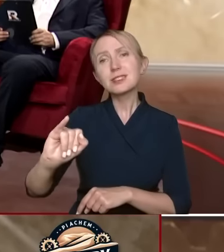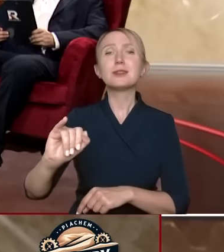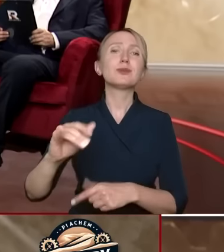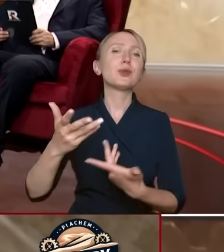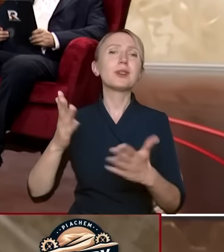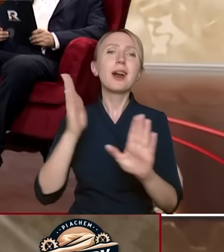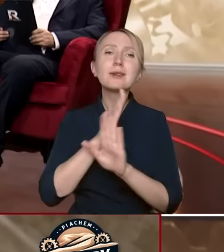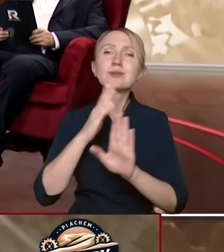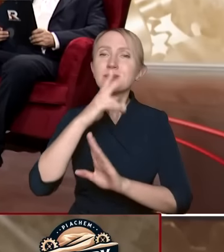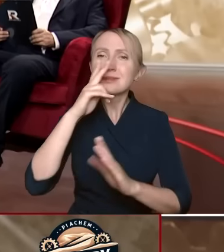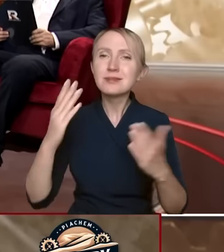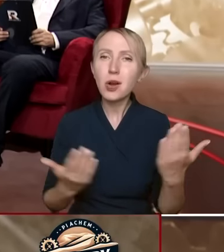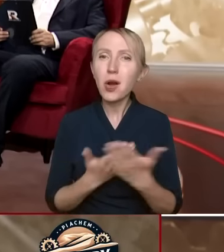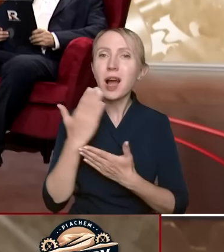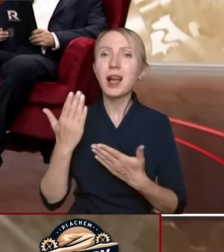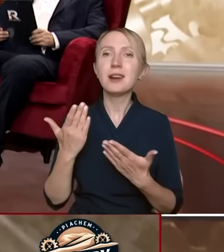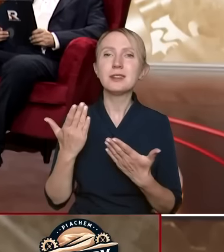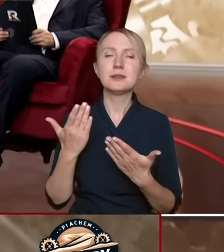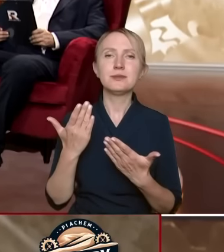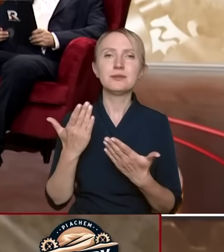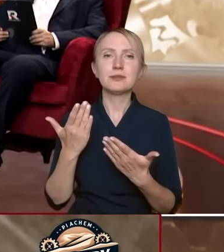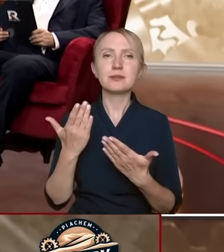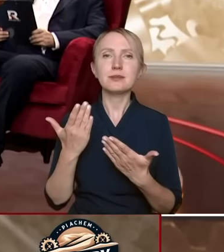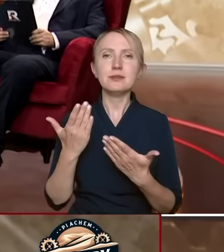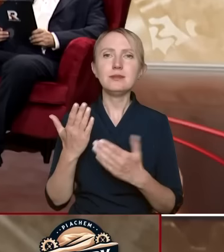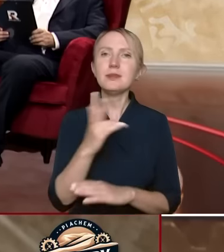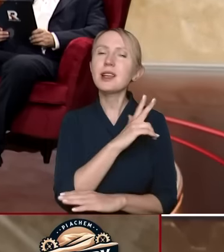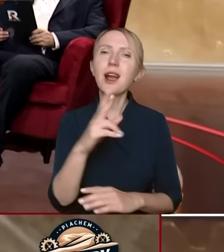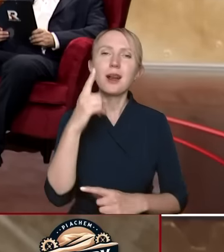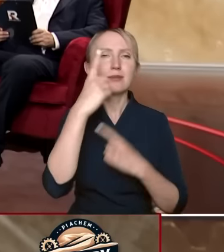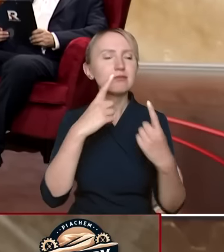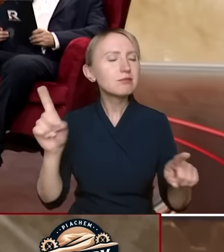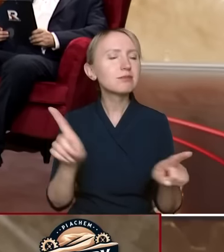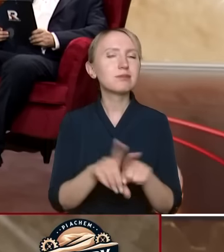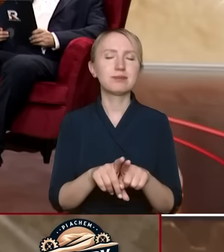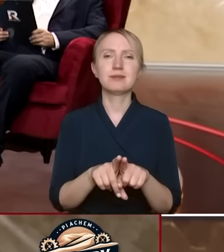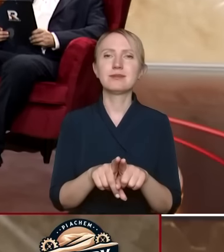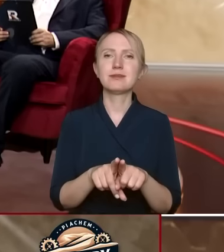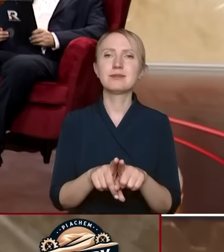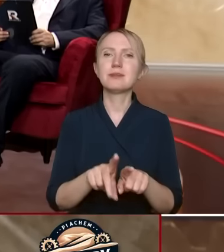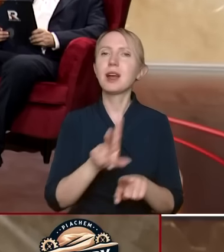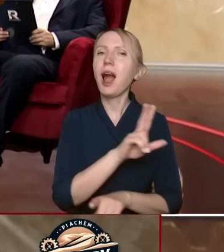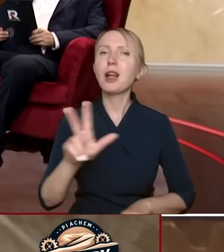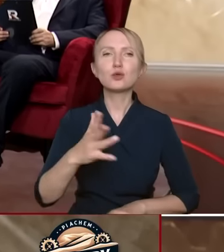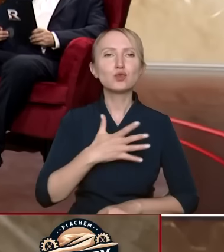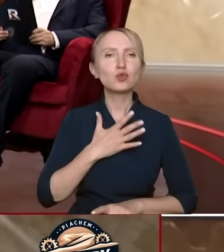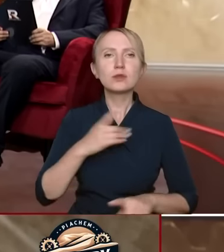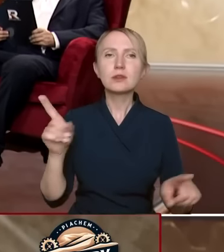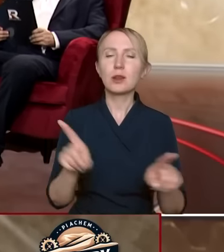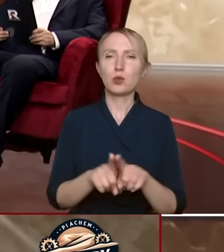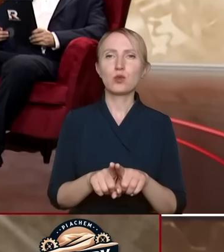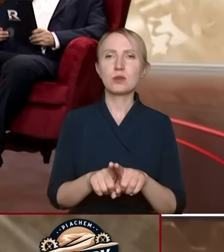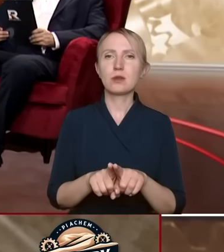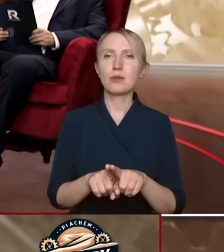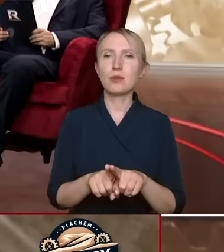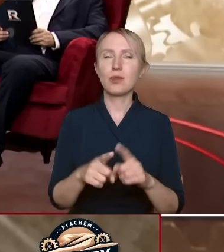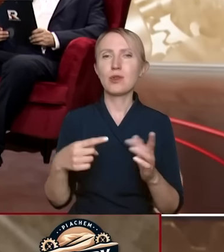tam się okazuje, że wszyscy myślą to samo i że wszyscy czują tak samo, bo to są